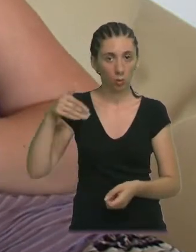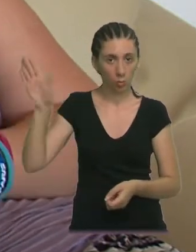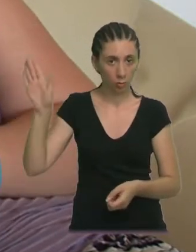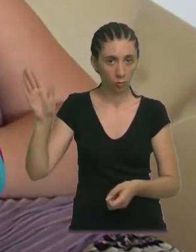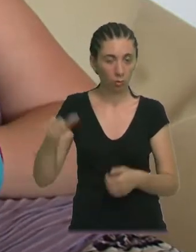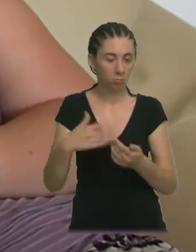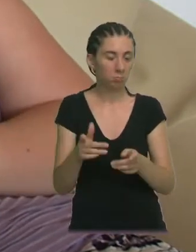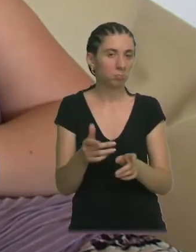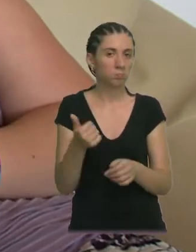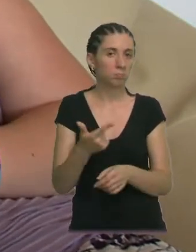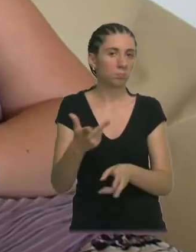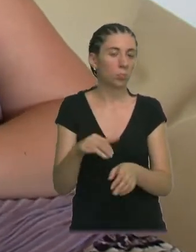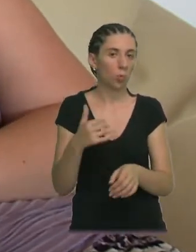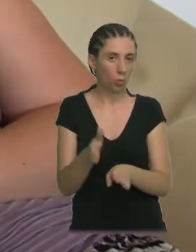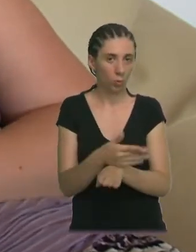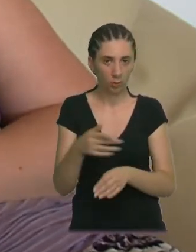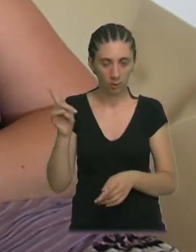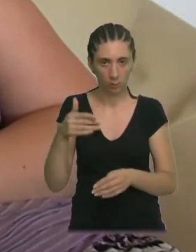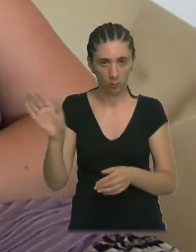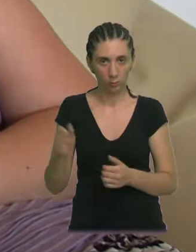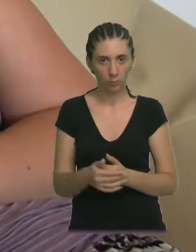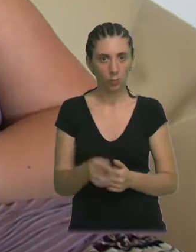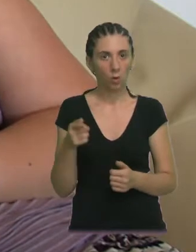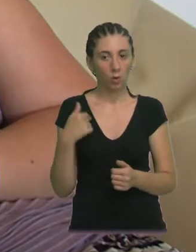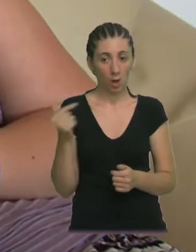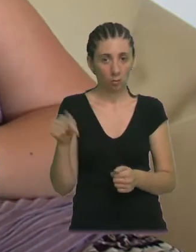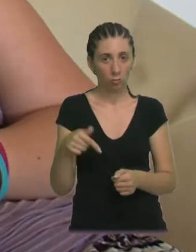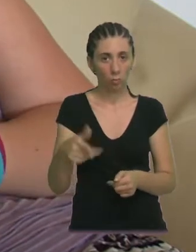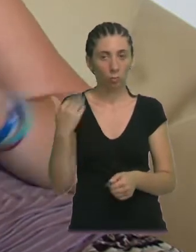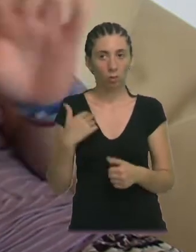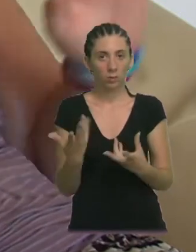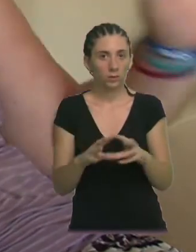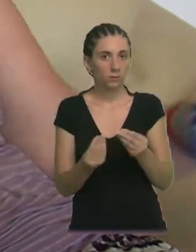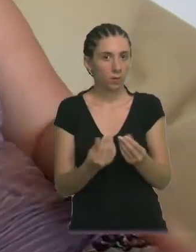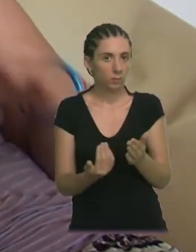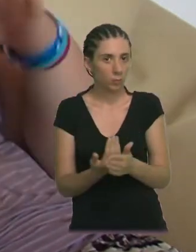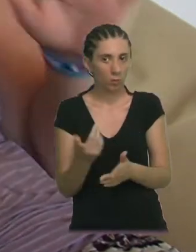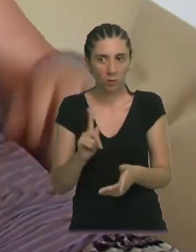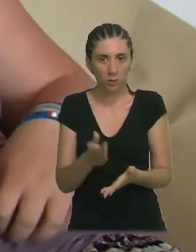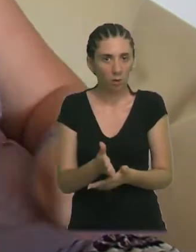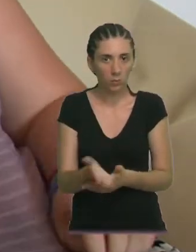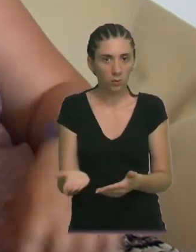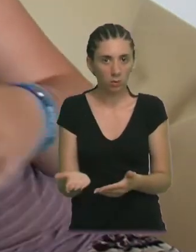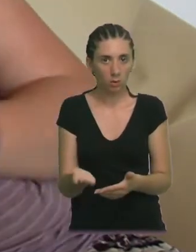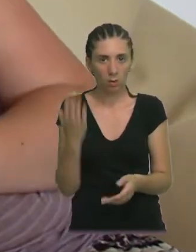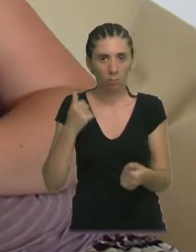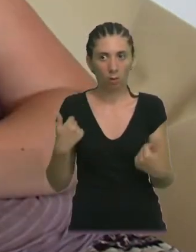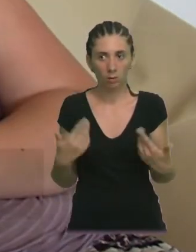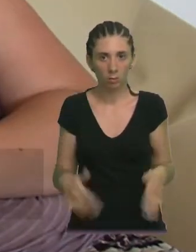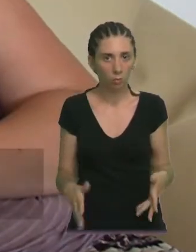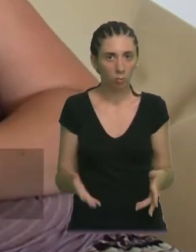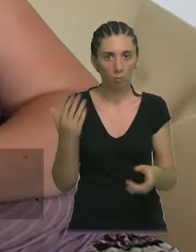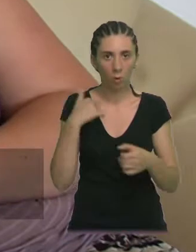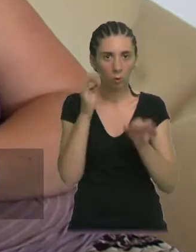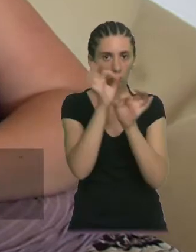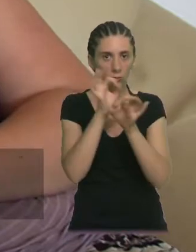otišla nakon par godina. I kad sam došla tu, to je bilo za mene potpuno novo, nisam se snalazila, ono, bila sam sva izgubljena, bilo